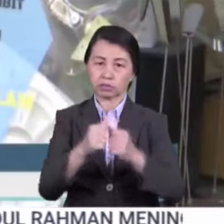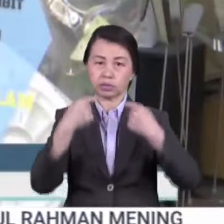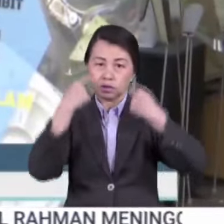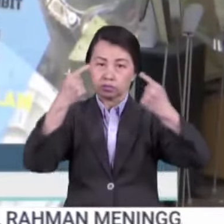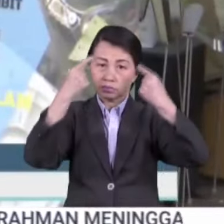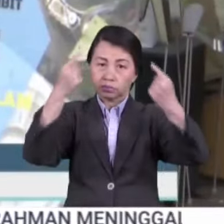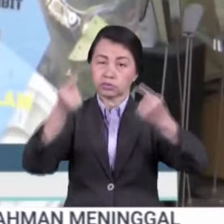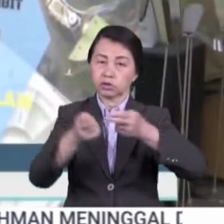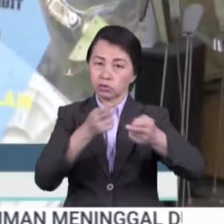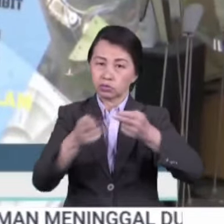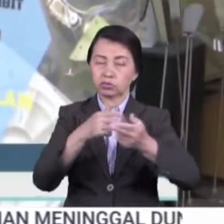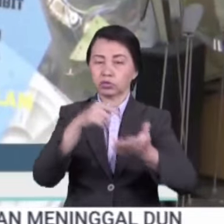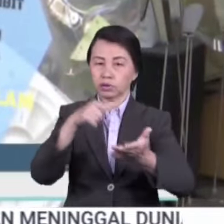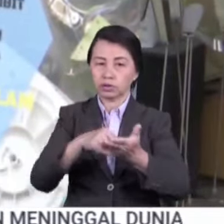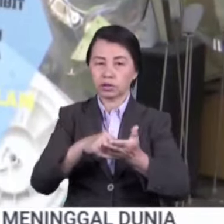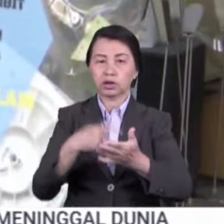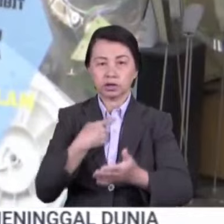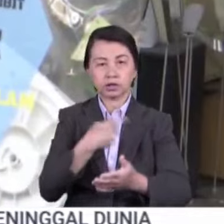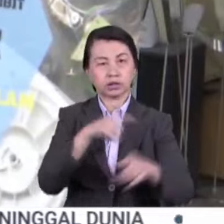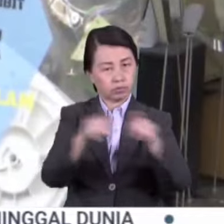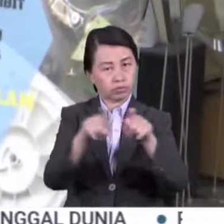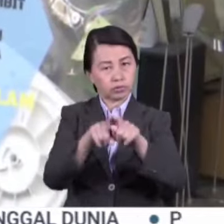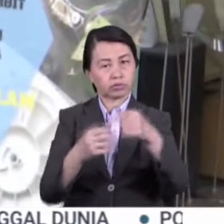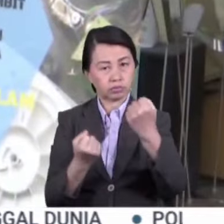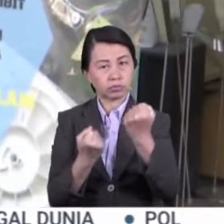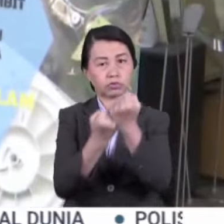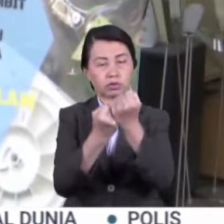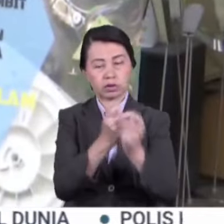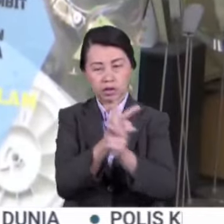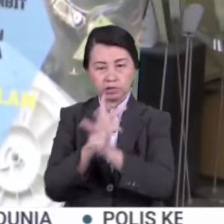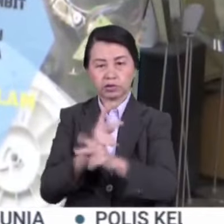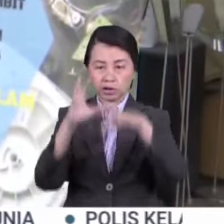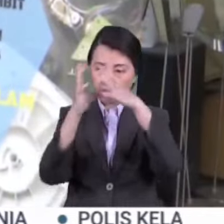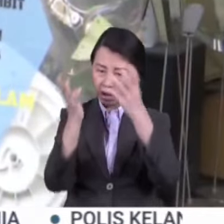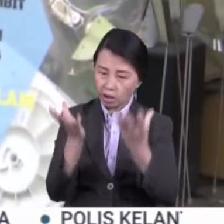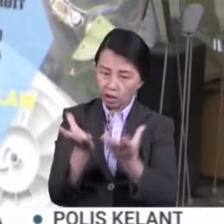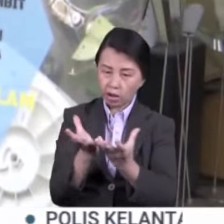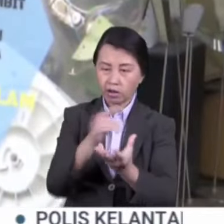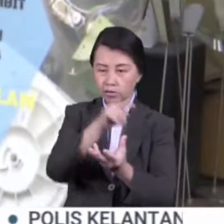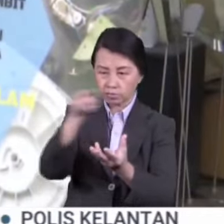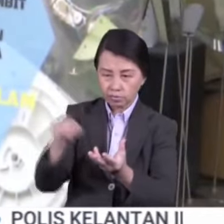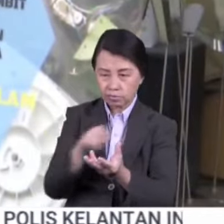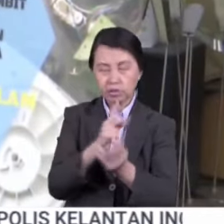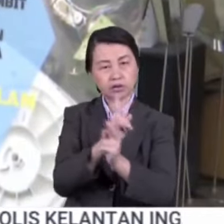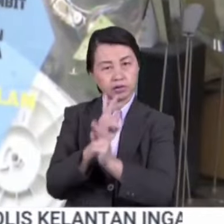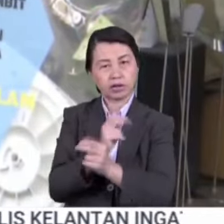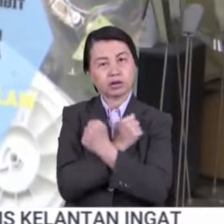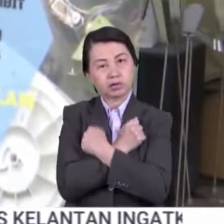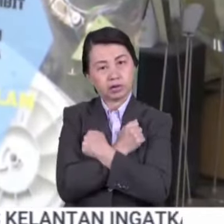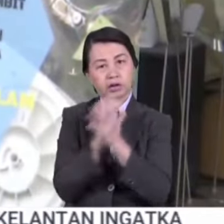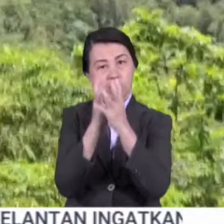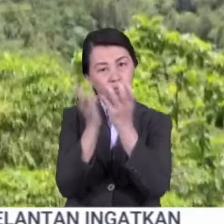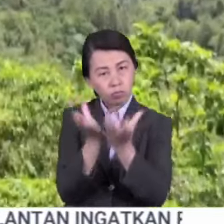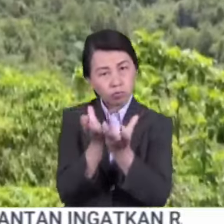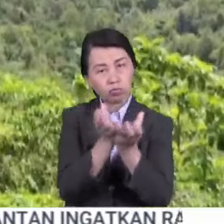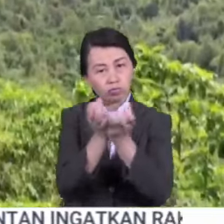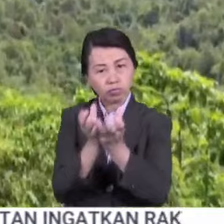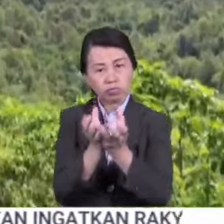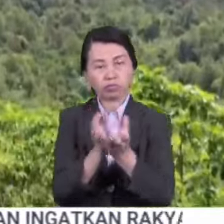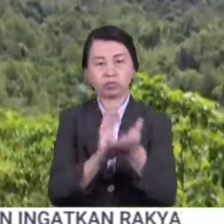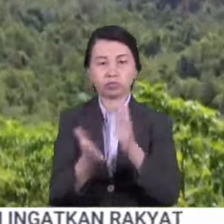usaha ini agar kita juga menyokong usaha untuk menjaga alam sekitar kita dan bumi kita. Sayangi bumi kita bersama-sama.